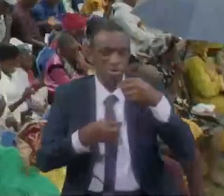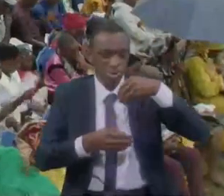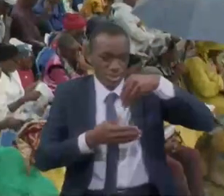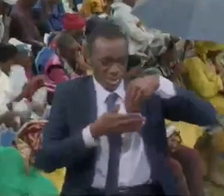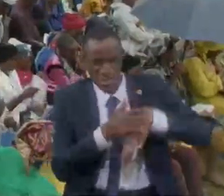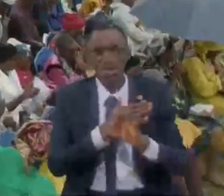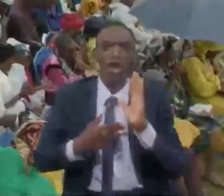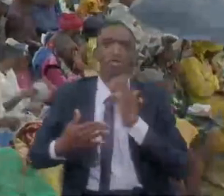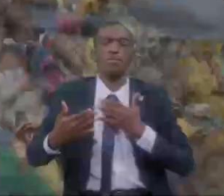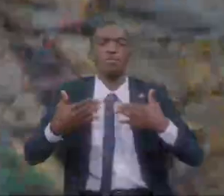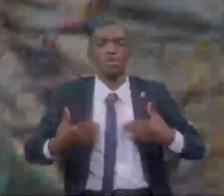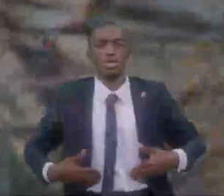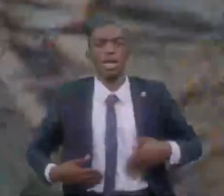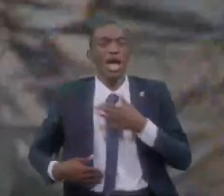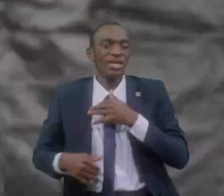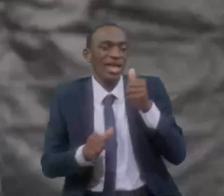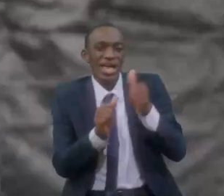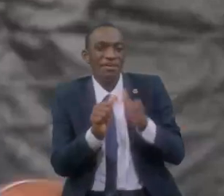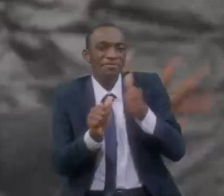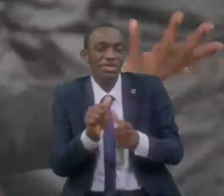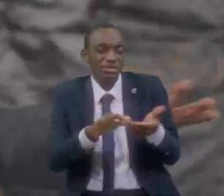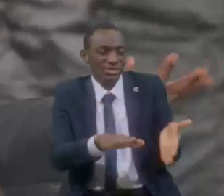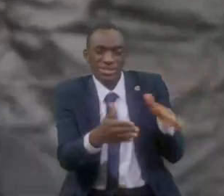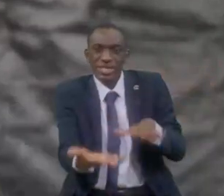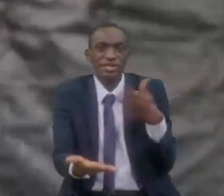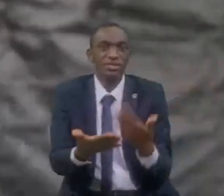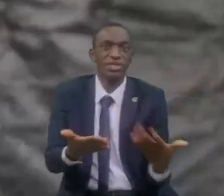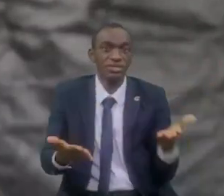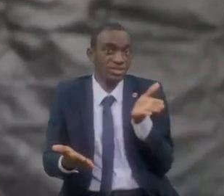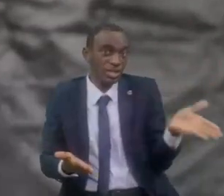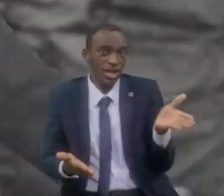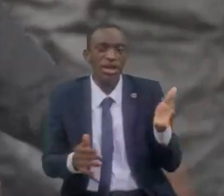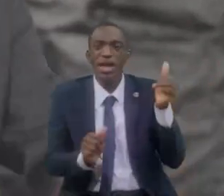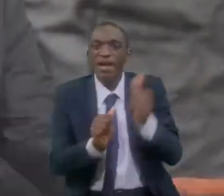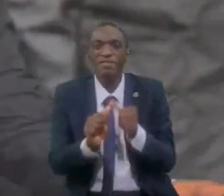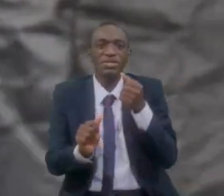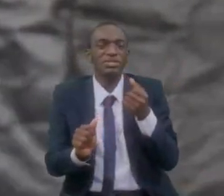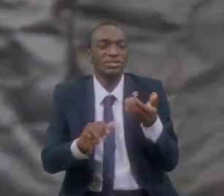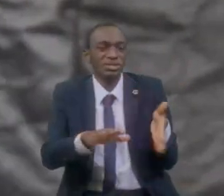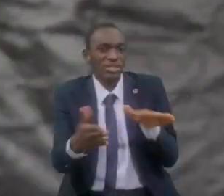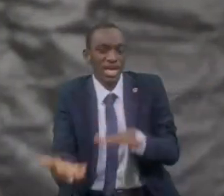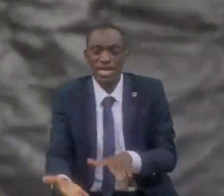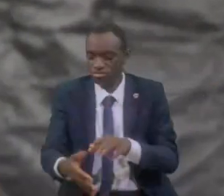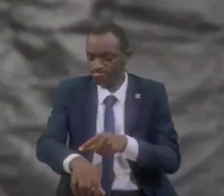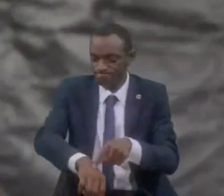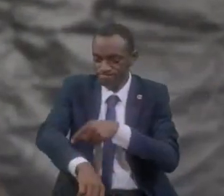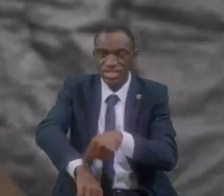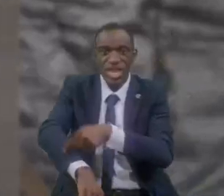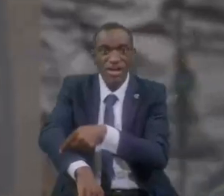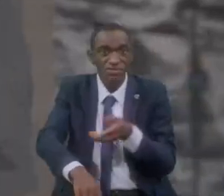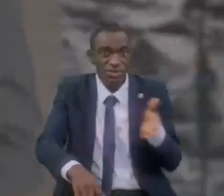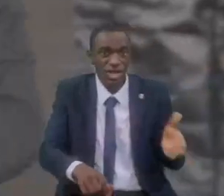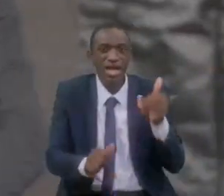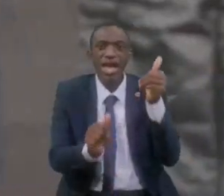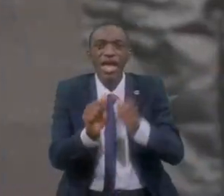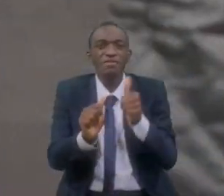corps et tout ce qui est mort, tout ce qui est mort, toute partie